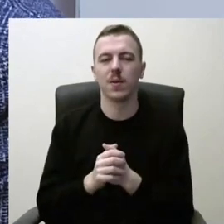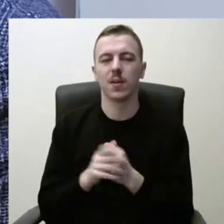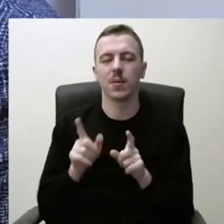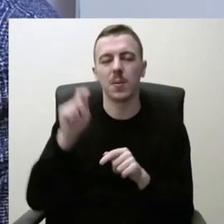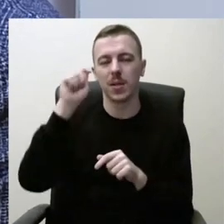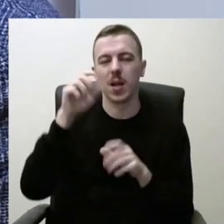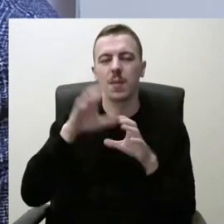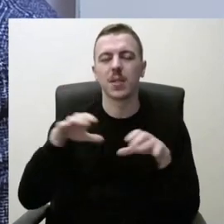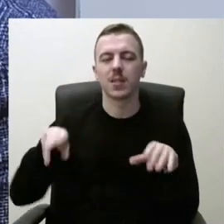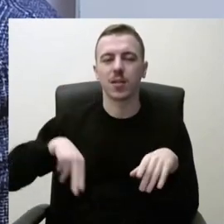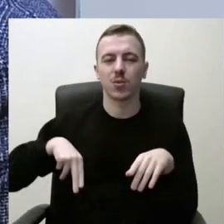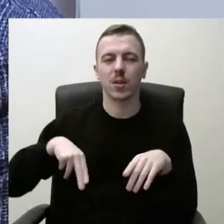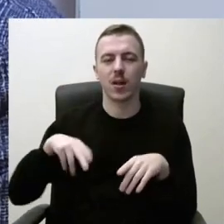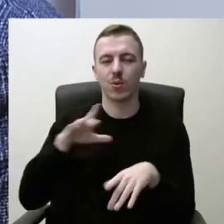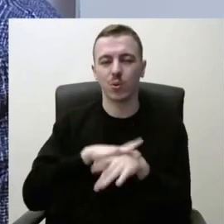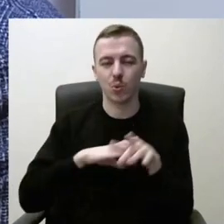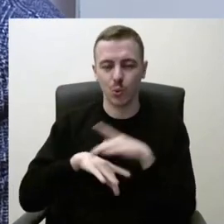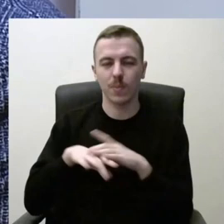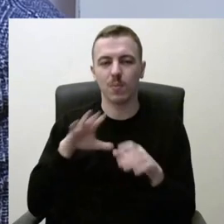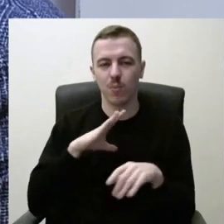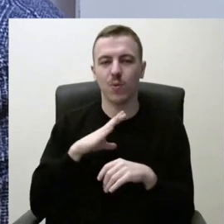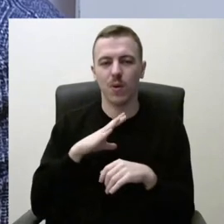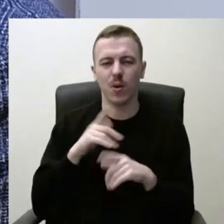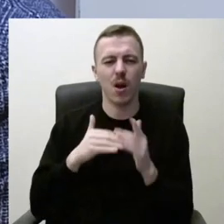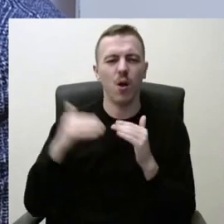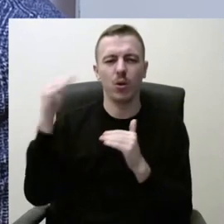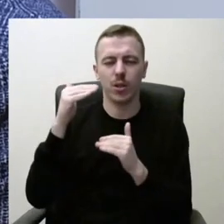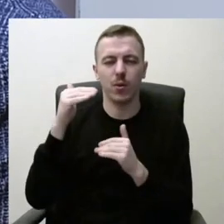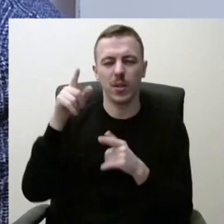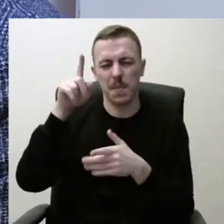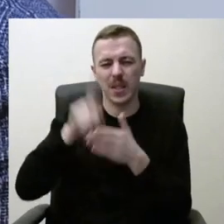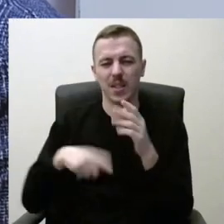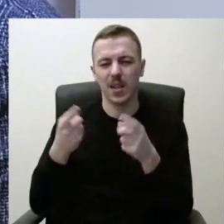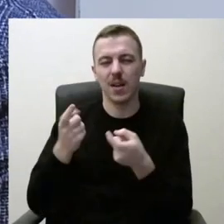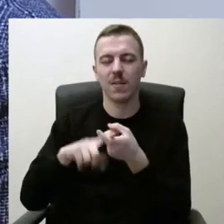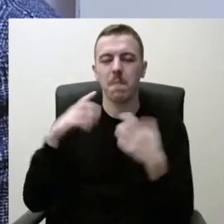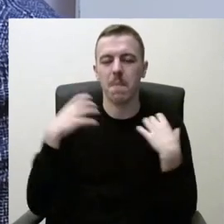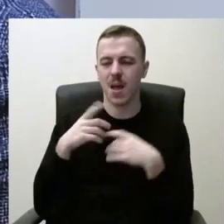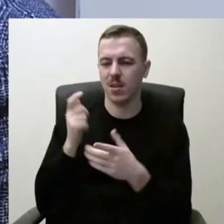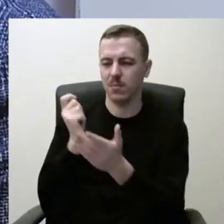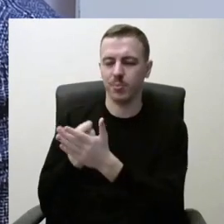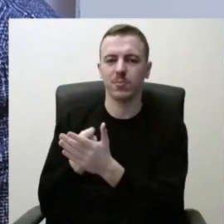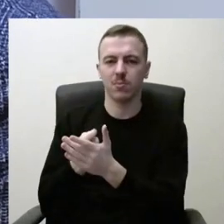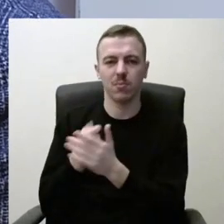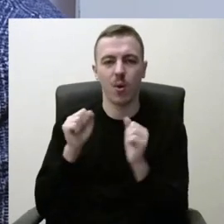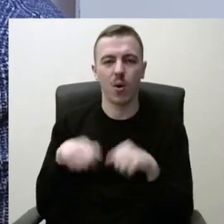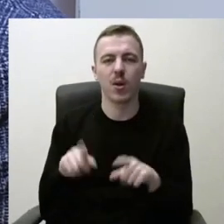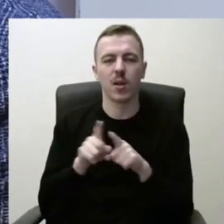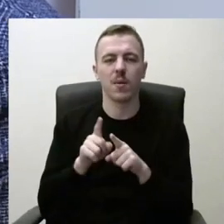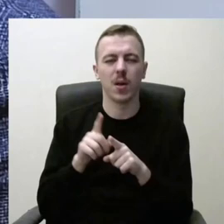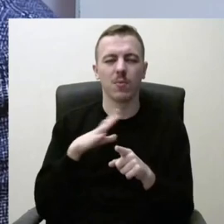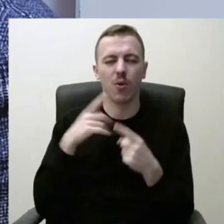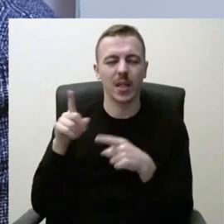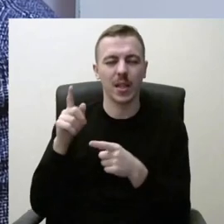administracijos direktoriaus suėmimą, tai yra aukščiausias pareigūnas politinio pasitikėjimo, kurį skiria meras. Prisiminkime sklypų skandalą, prisiminkime